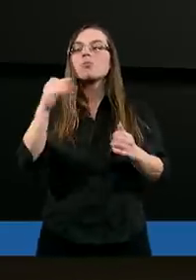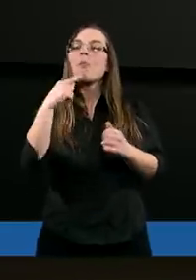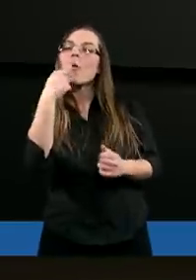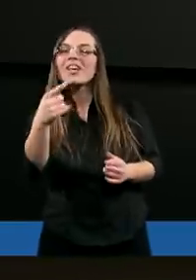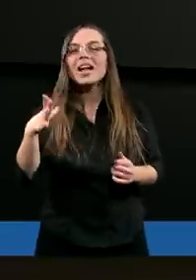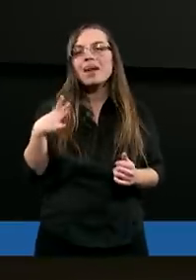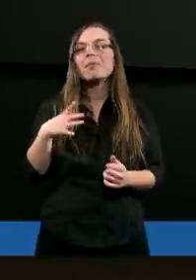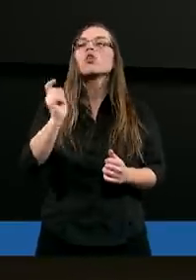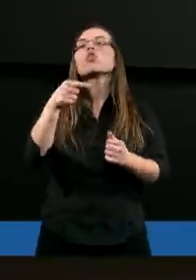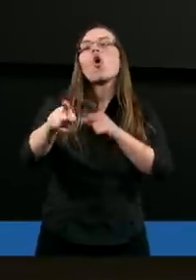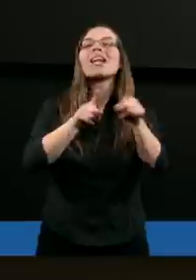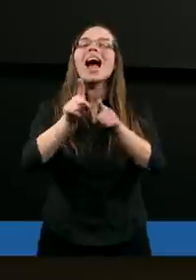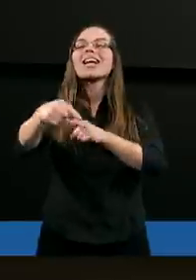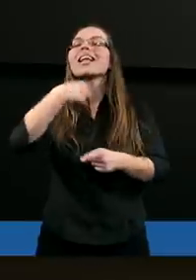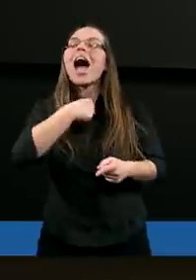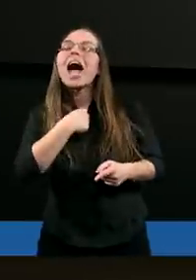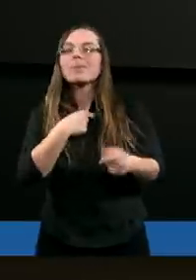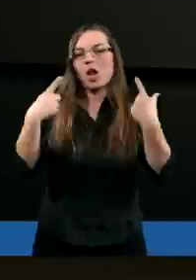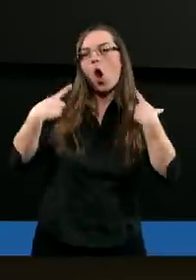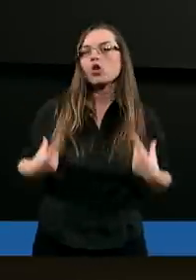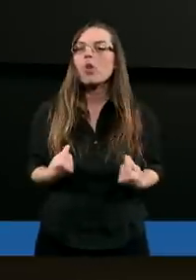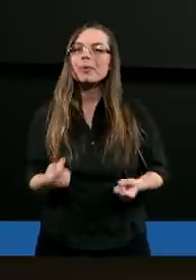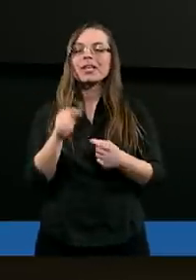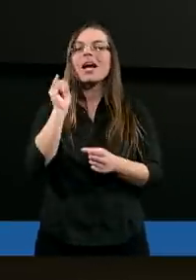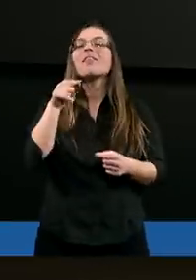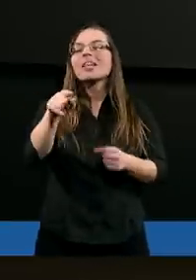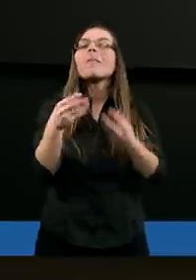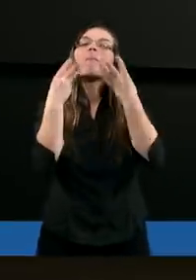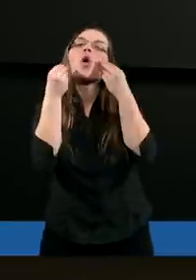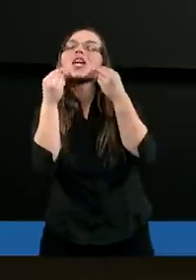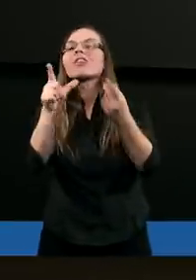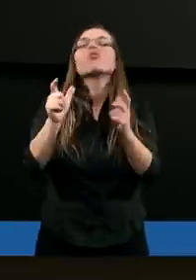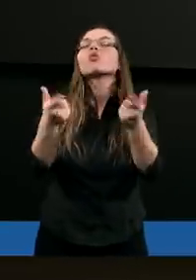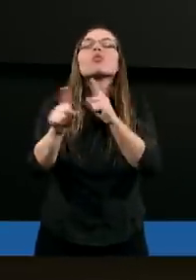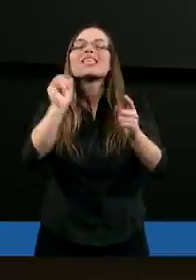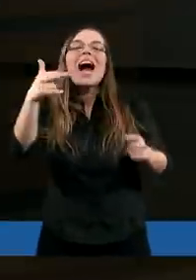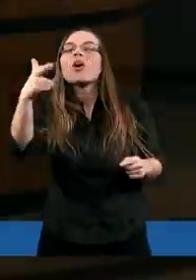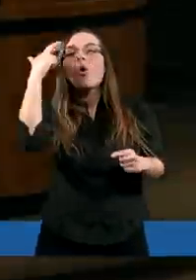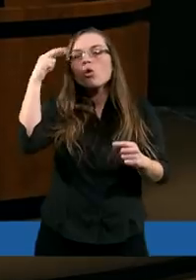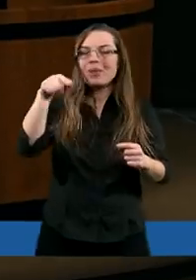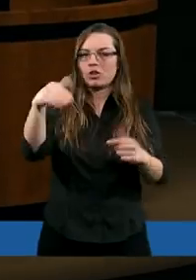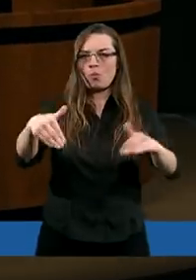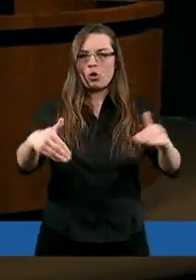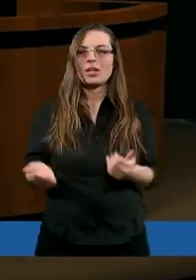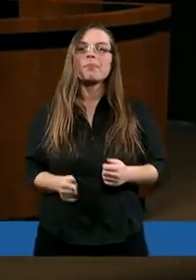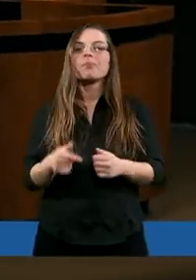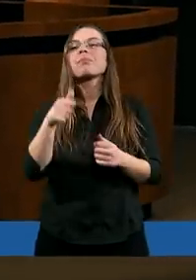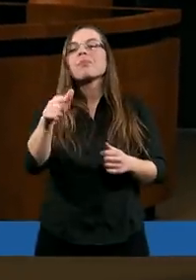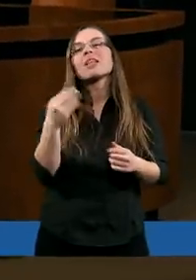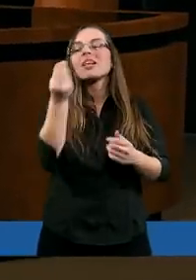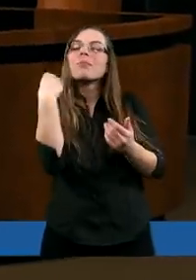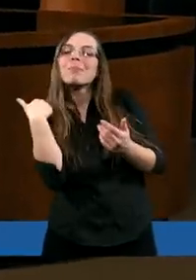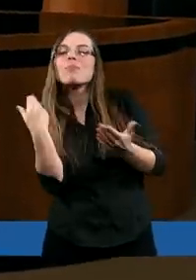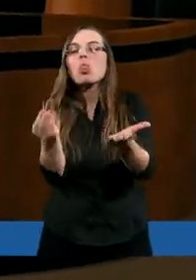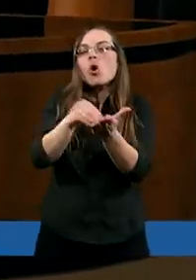powiedzieli, co znaczy dla mnie osobiście, że On jest właśnie tym Pocieszycielem. Jak my to rozumiemy? Ja bym tutaj jeszcze